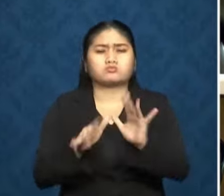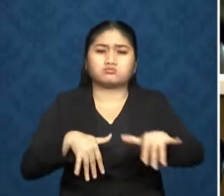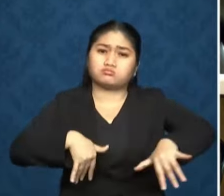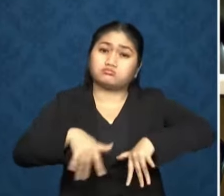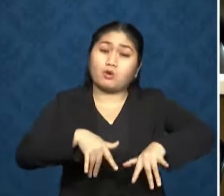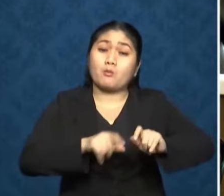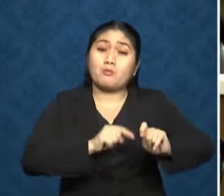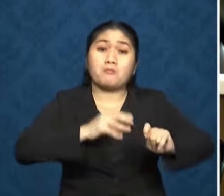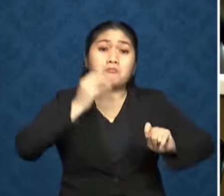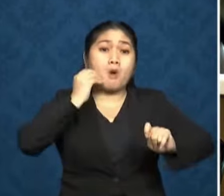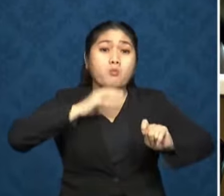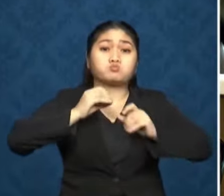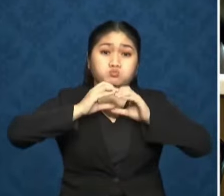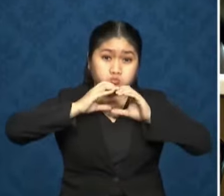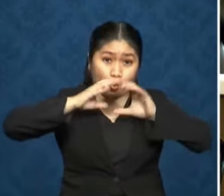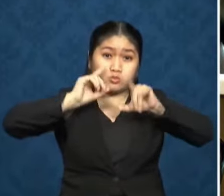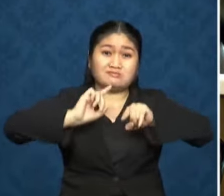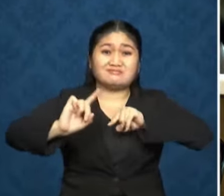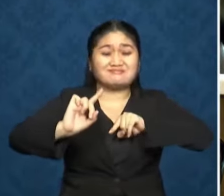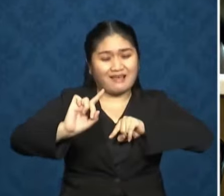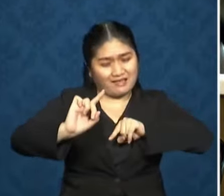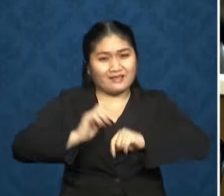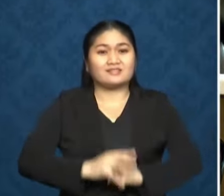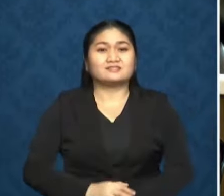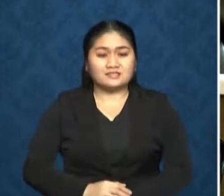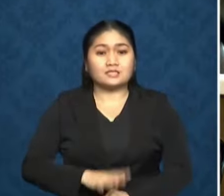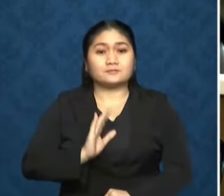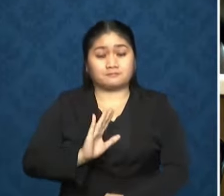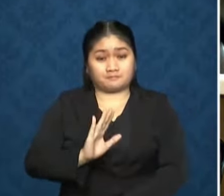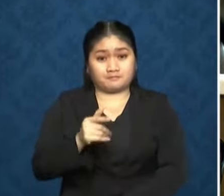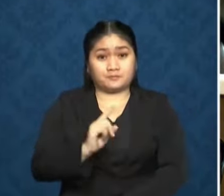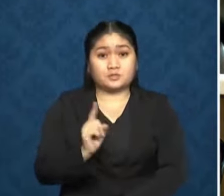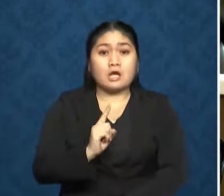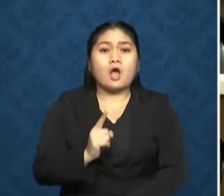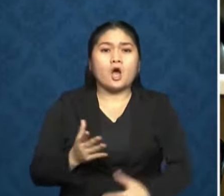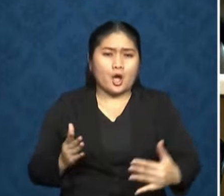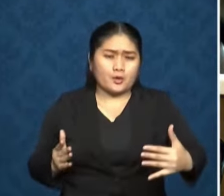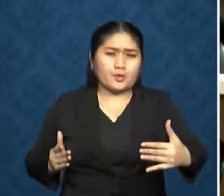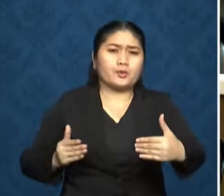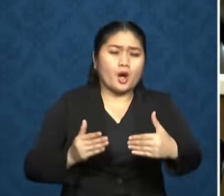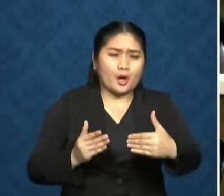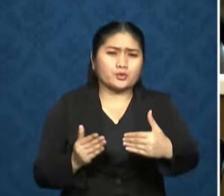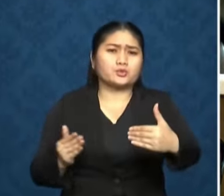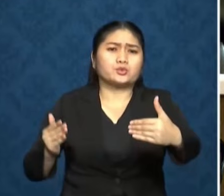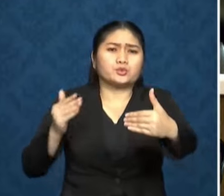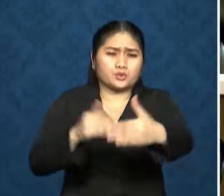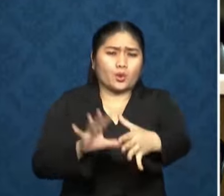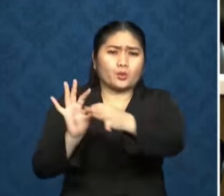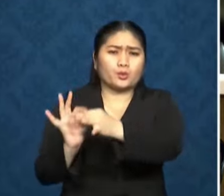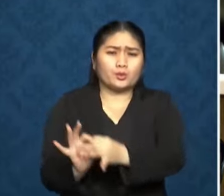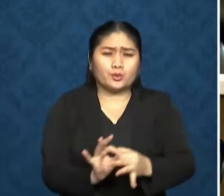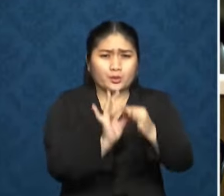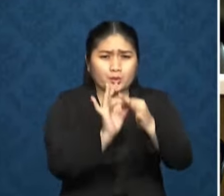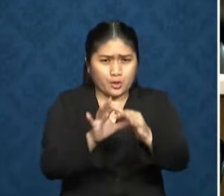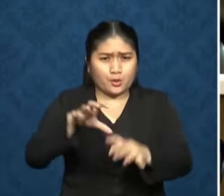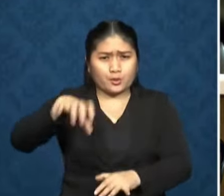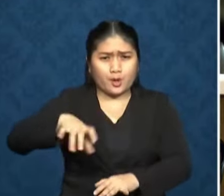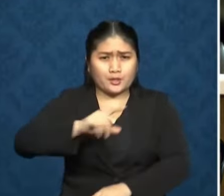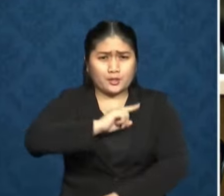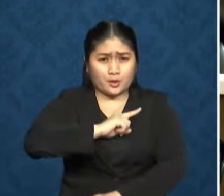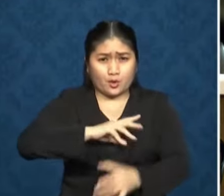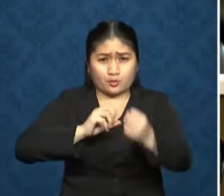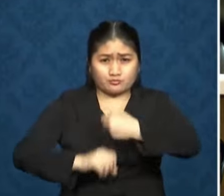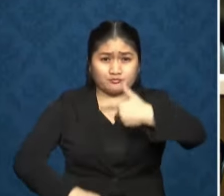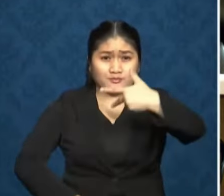เช้าระทF จังวดลาชุบรี มากับเรีน put distracted and เกี่วค่อง เพื่ดำเนินการแ้ไข 3 เรองครับ